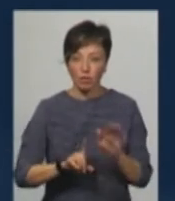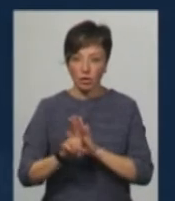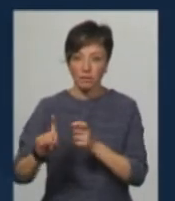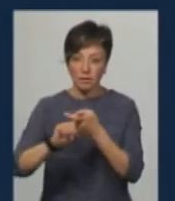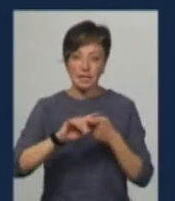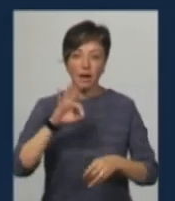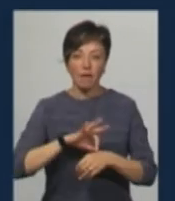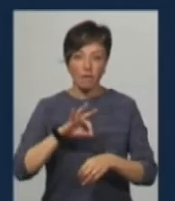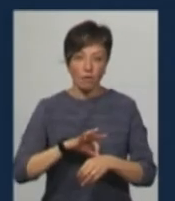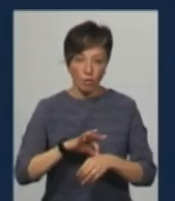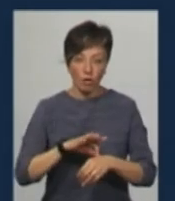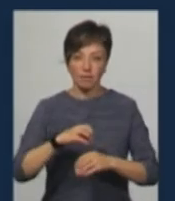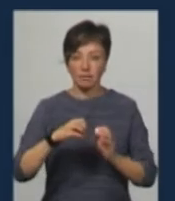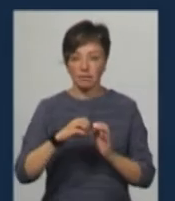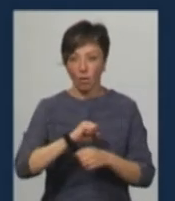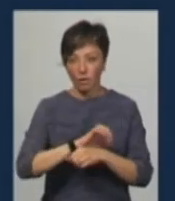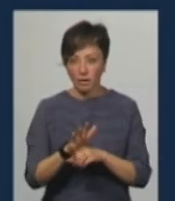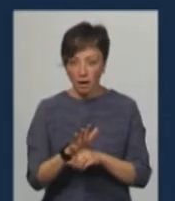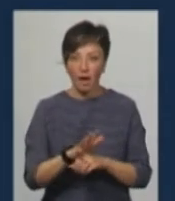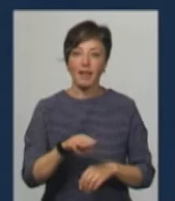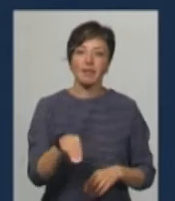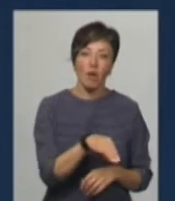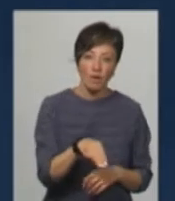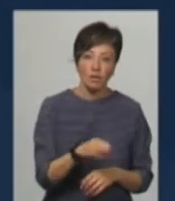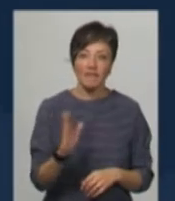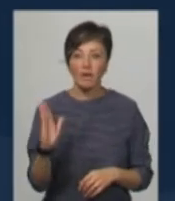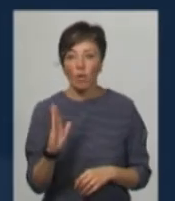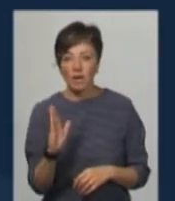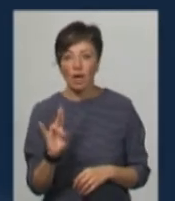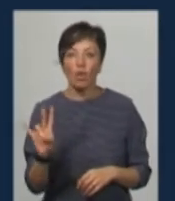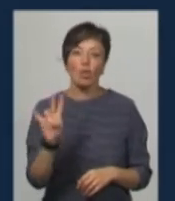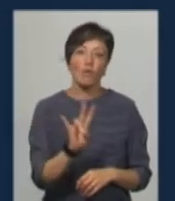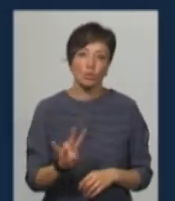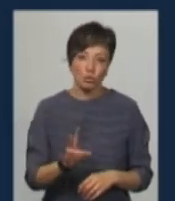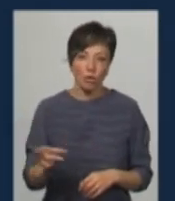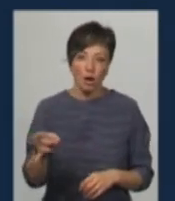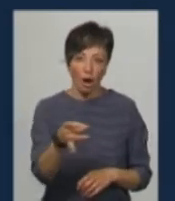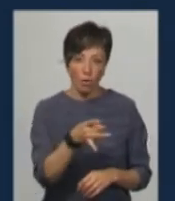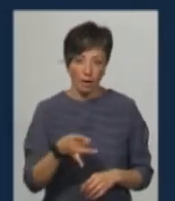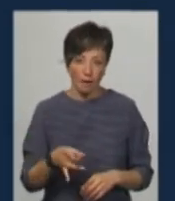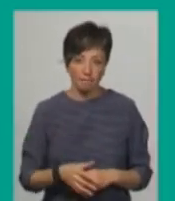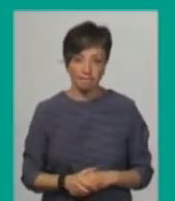пандемії захворювання на COVID-19 у Теофіпольському, Віньковецькому та Новоушицькому районах.